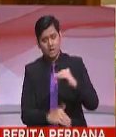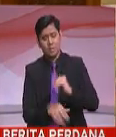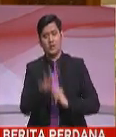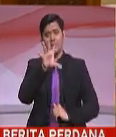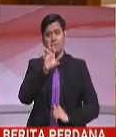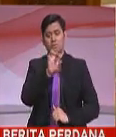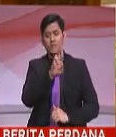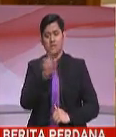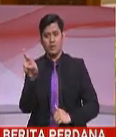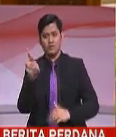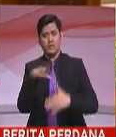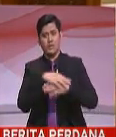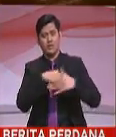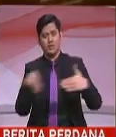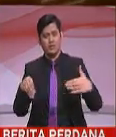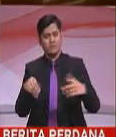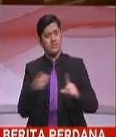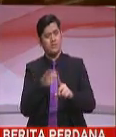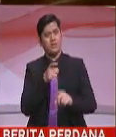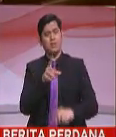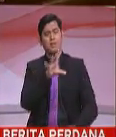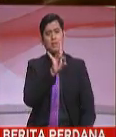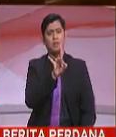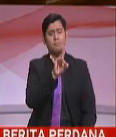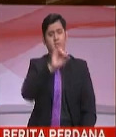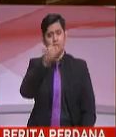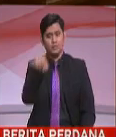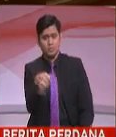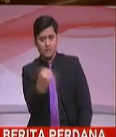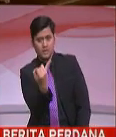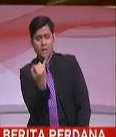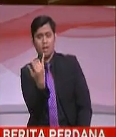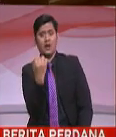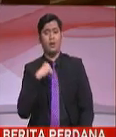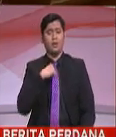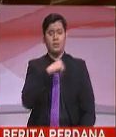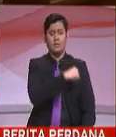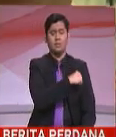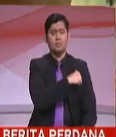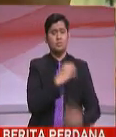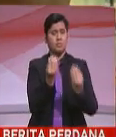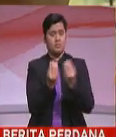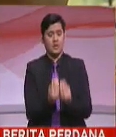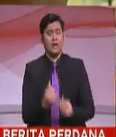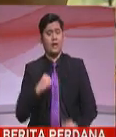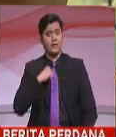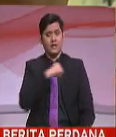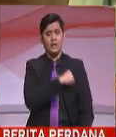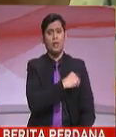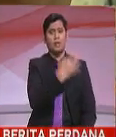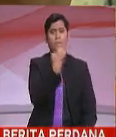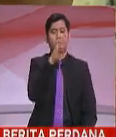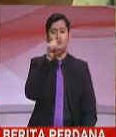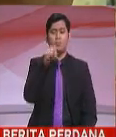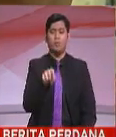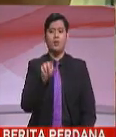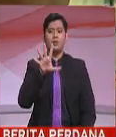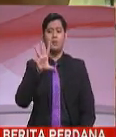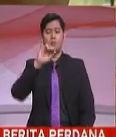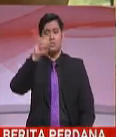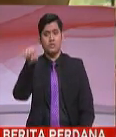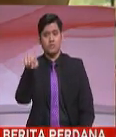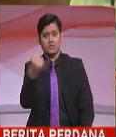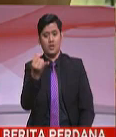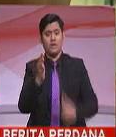dengan hanya 8 juta ahli sahaja mencarum berbanding jumlah keahlian seramai 14.5 juta